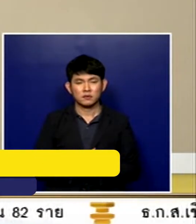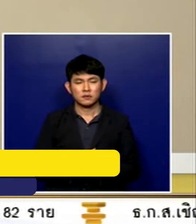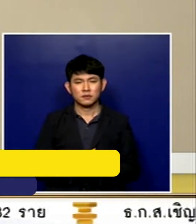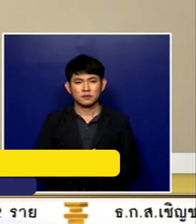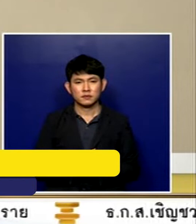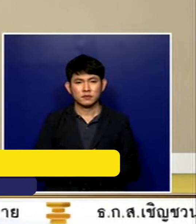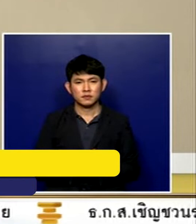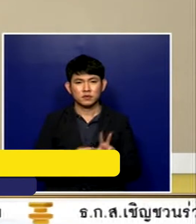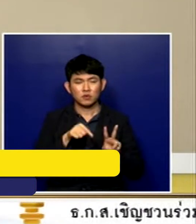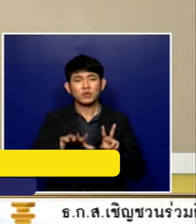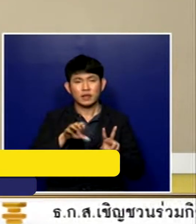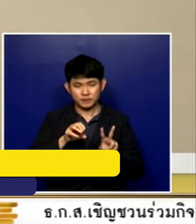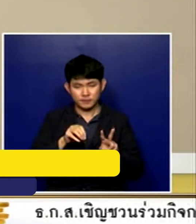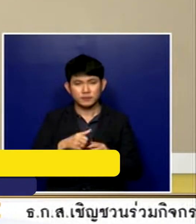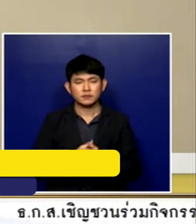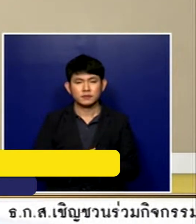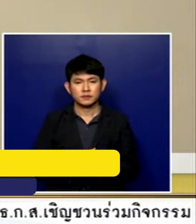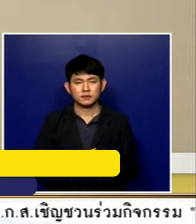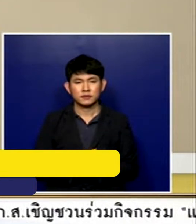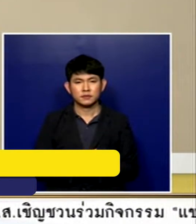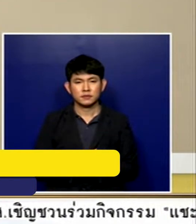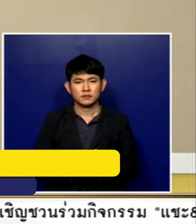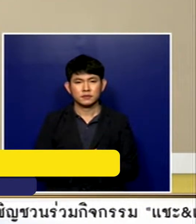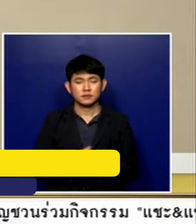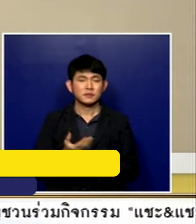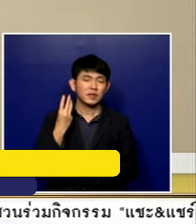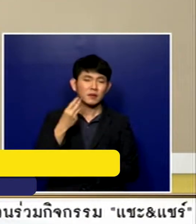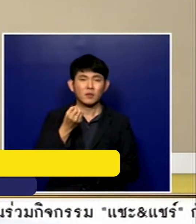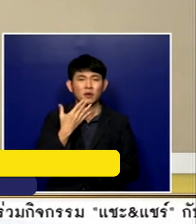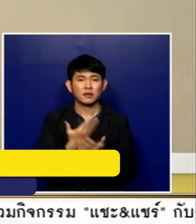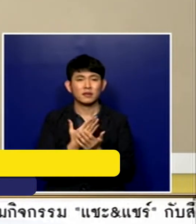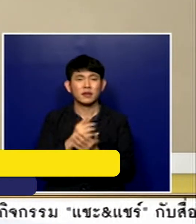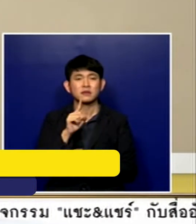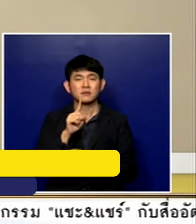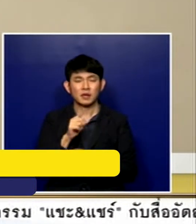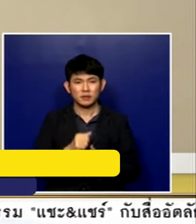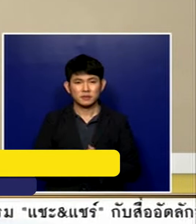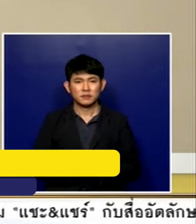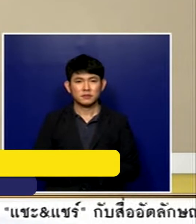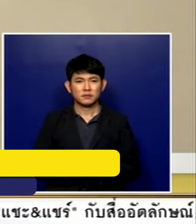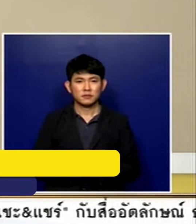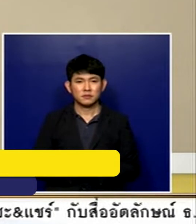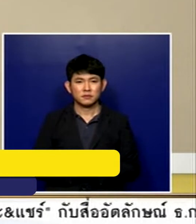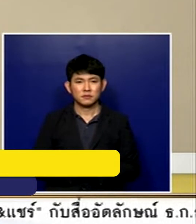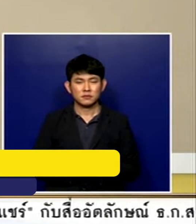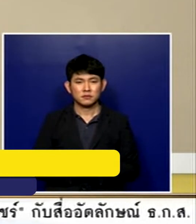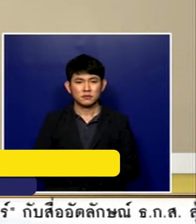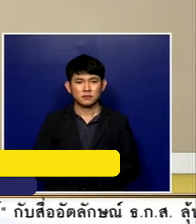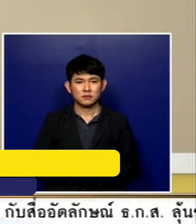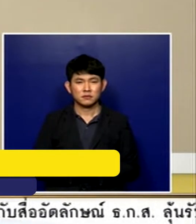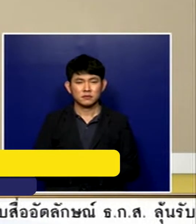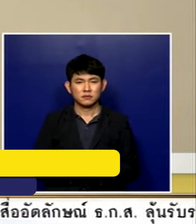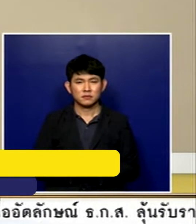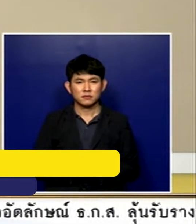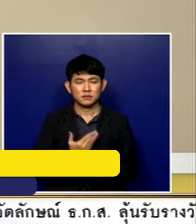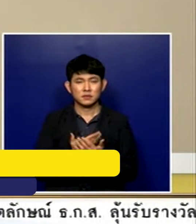ที่เหลือ 2050ฉะนั้นและเมื่อกี้นั้นพูดว่าบาทนึงนะครับเหรียญ 1บาท 2